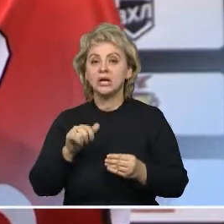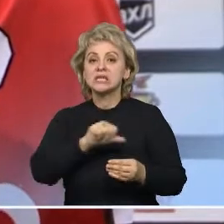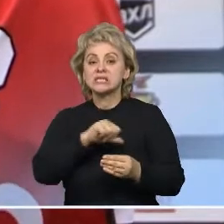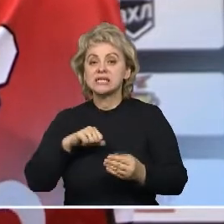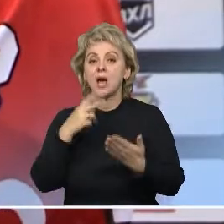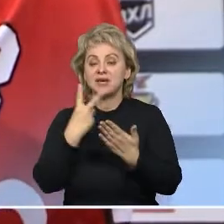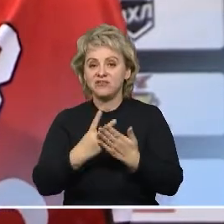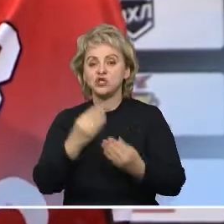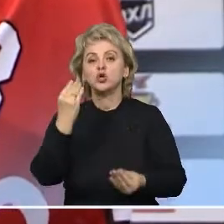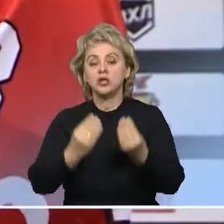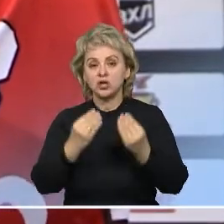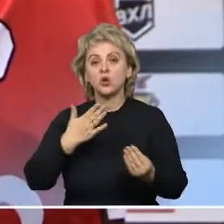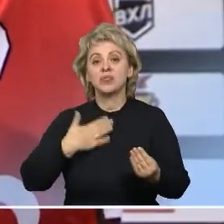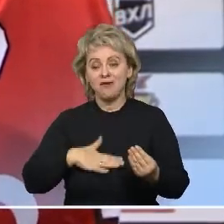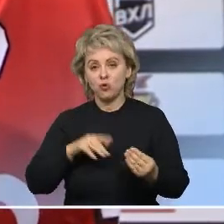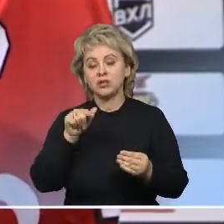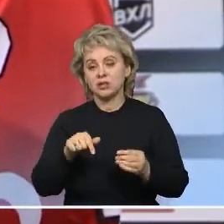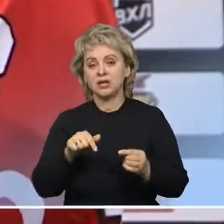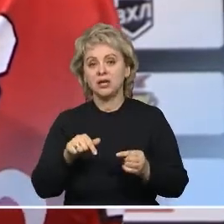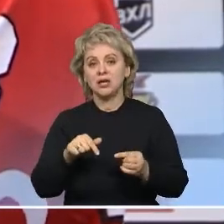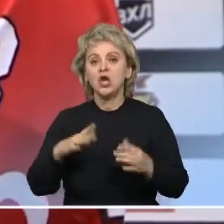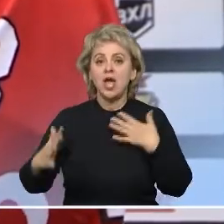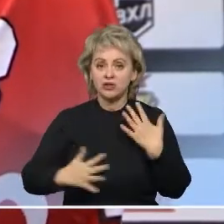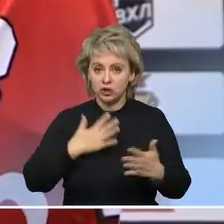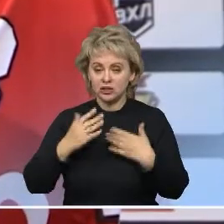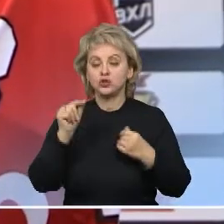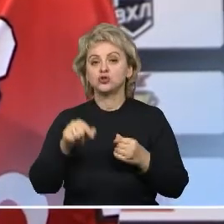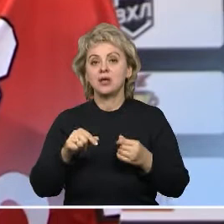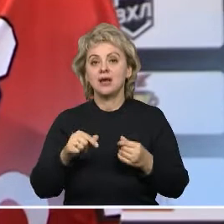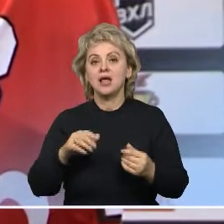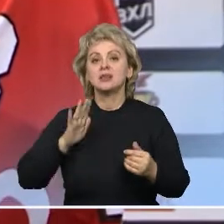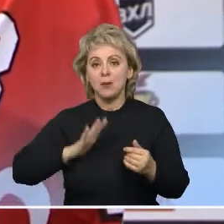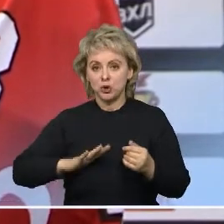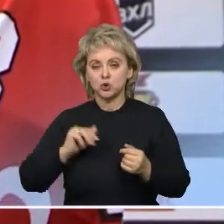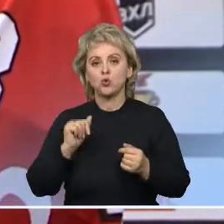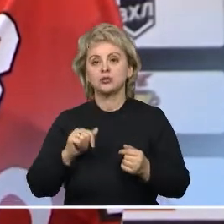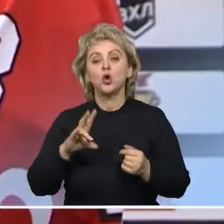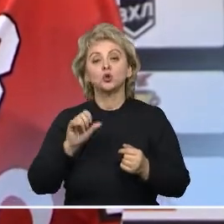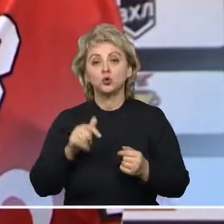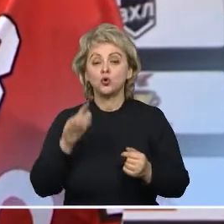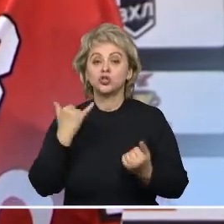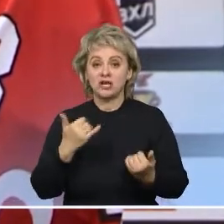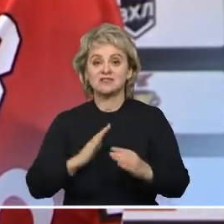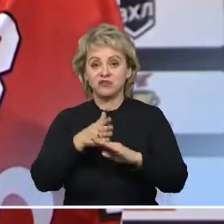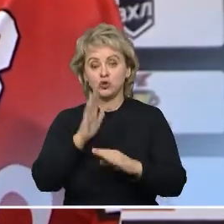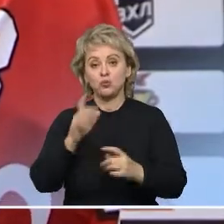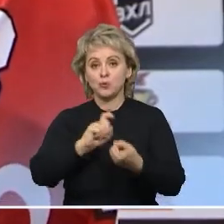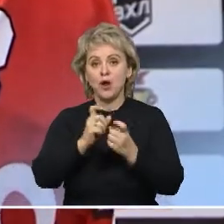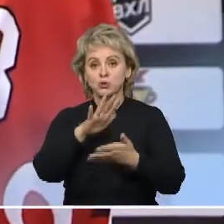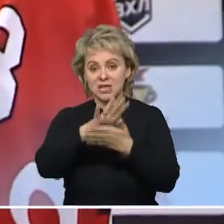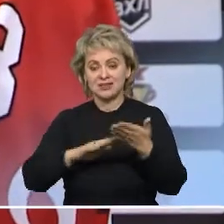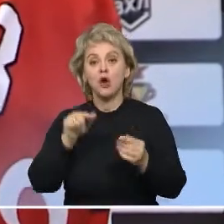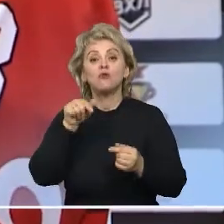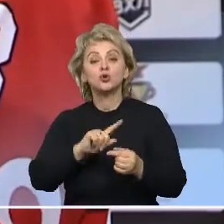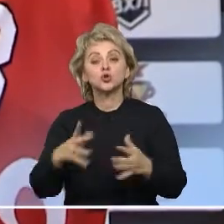сами видите, игра довольно-таки энергичная, напряженная. Ну, сейчас будем бороться дальше.